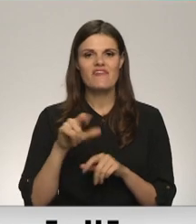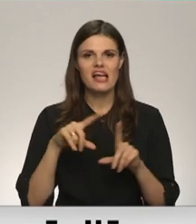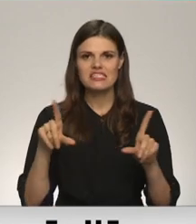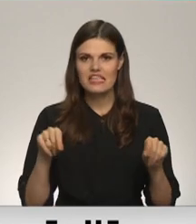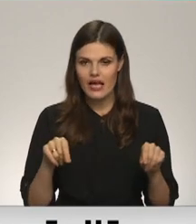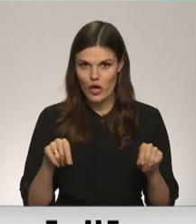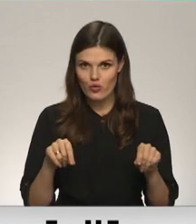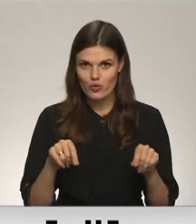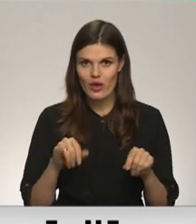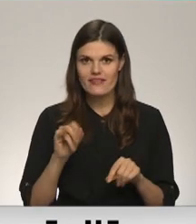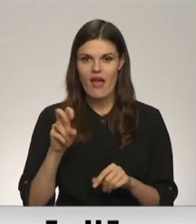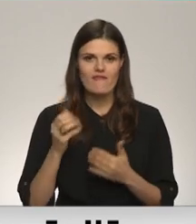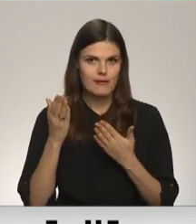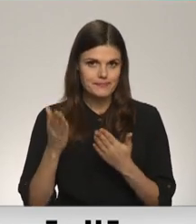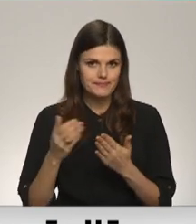aģentūrā. Ieva, vārds tev!